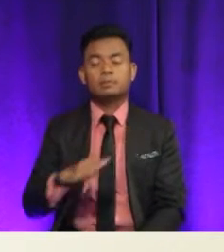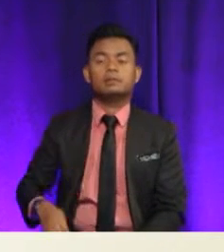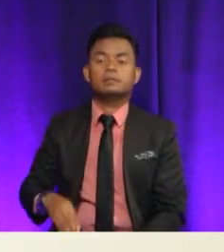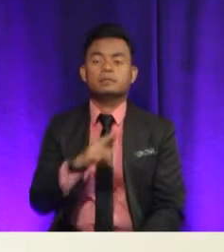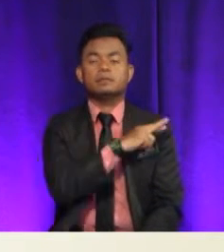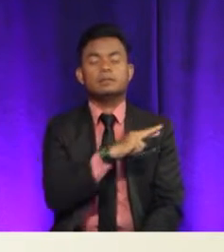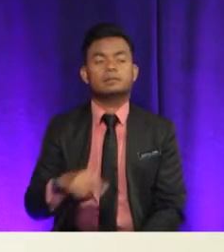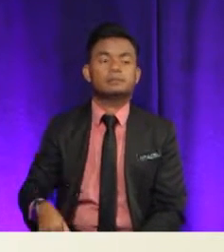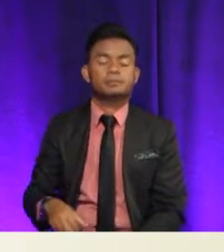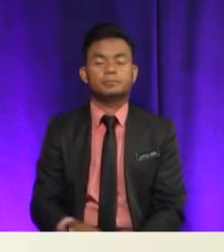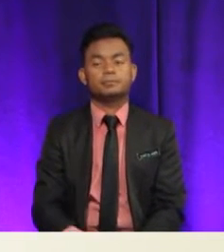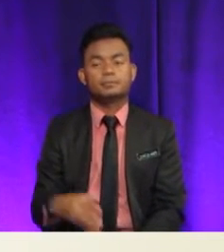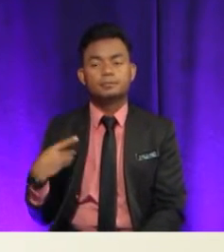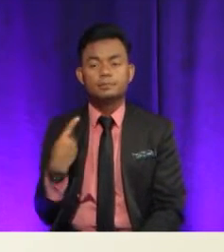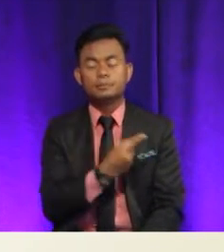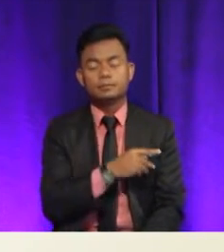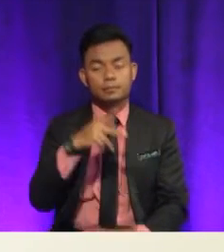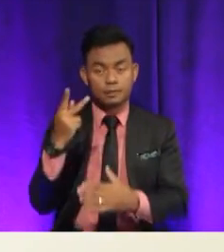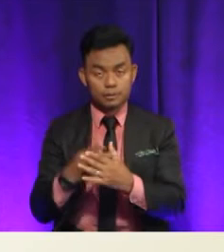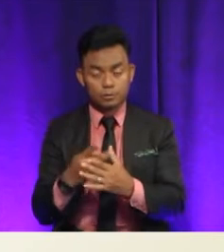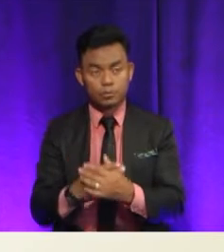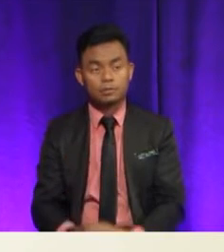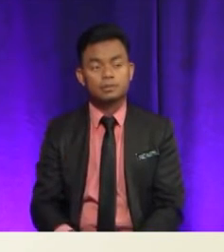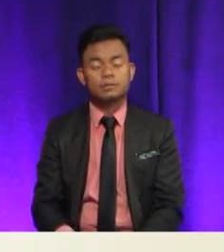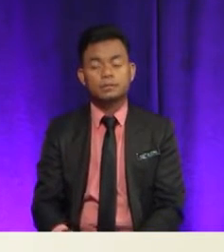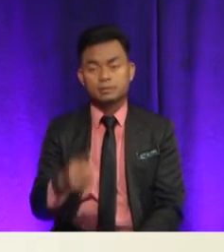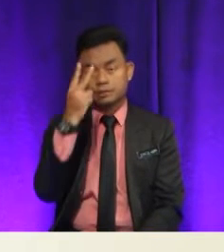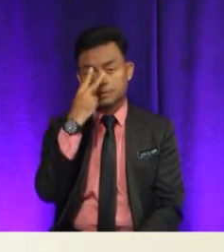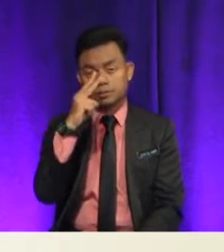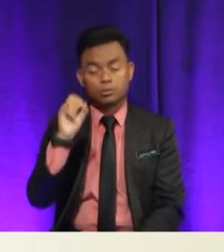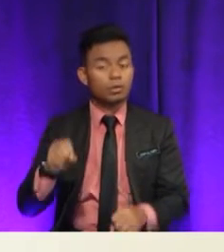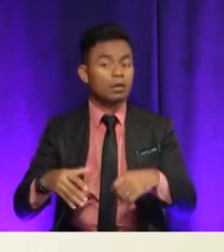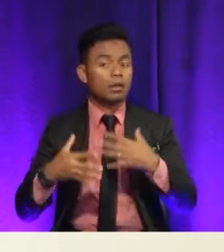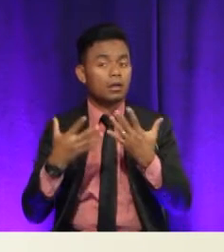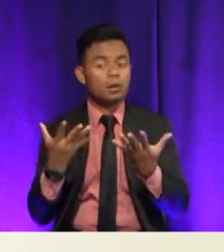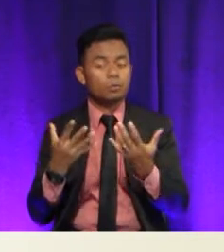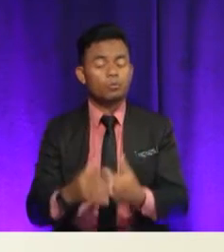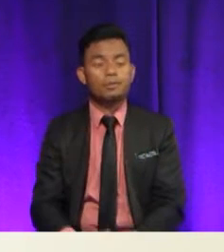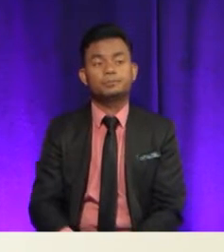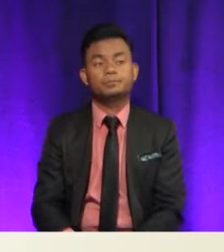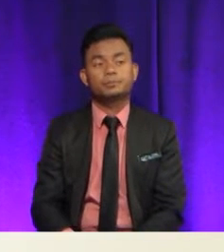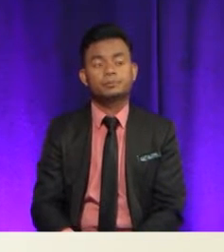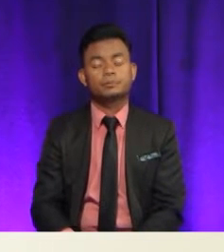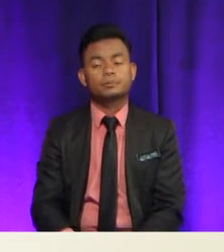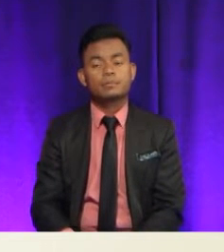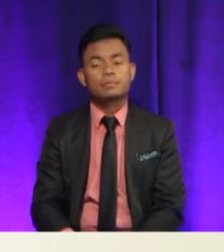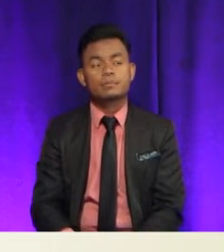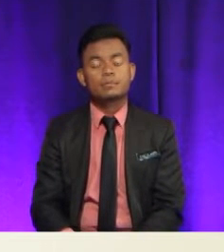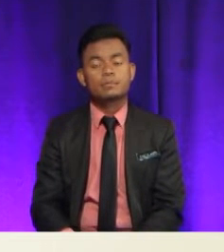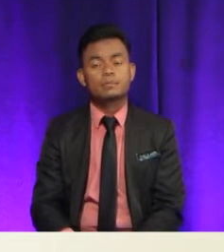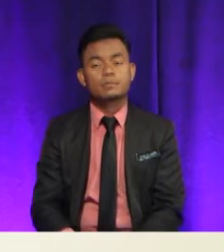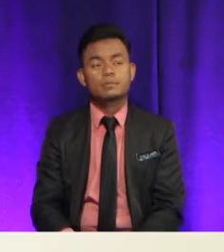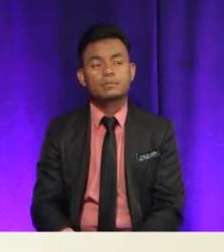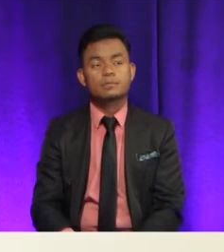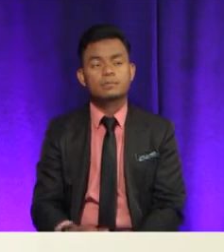kupas di sini pada petang ini kita coba berfungsi kita coba melihat bagaimana Oke bagaimana kita coba melihat bagaimana